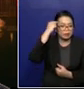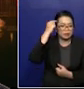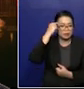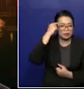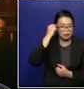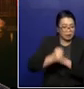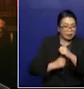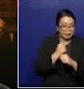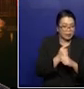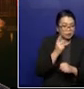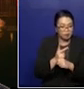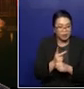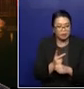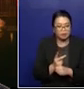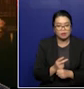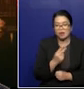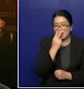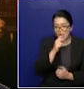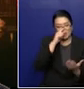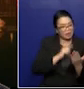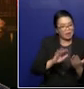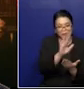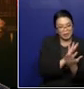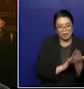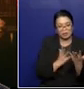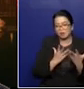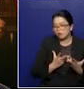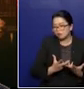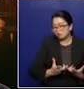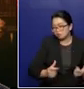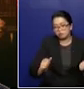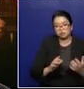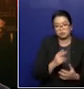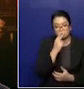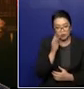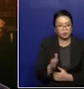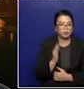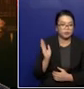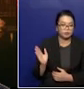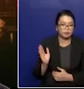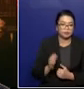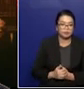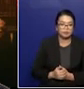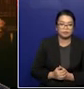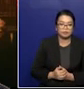อีกปี2ปีเนี่ยท่านได้เห็นประเทศนี้สิ้นสภาพท่านไปดูสไลด์แผ่นต่อไปฮะ